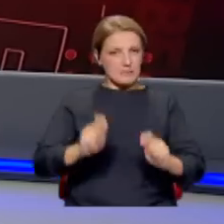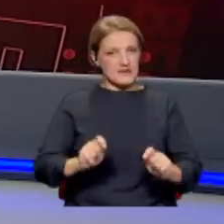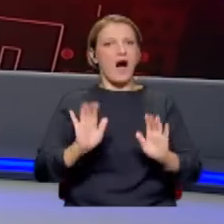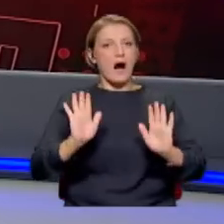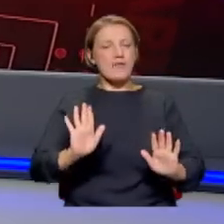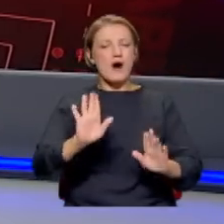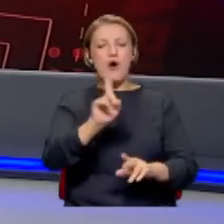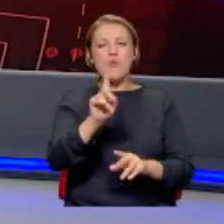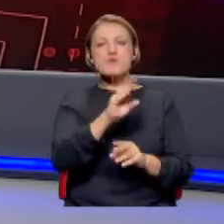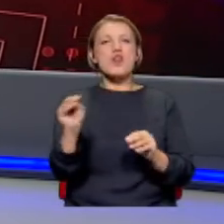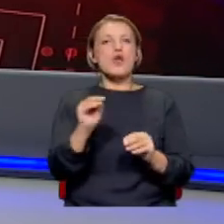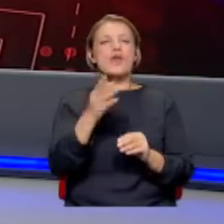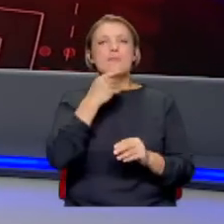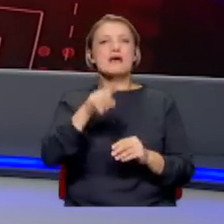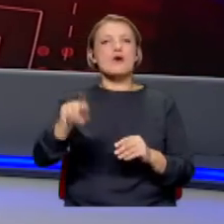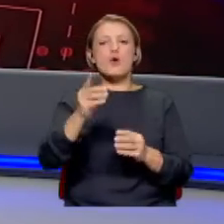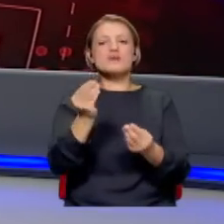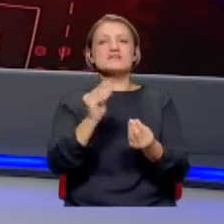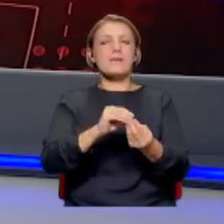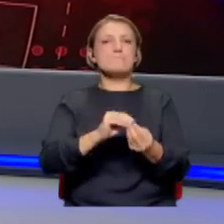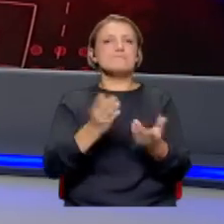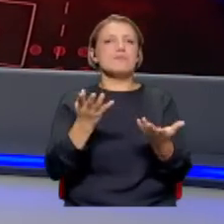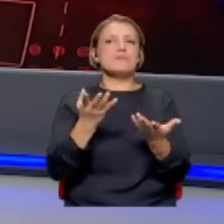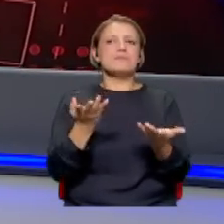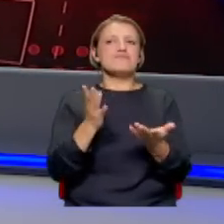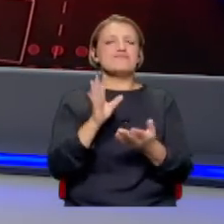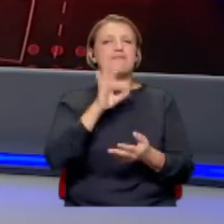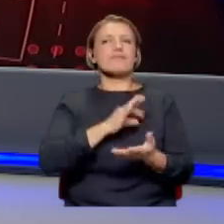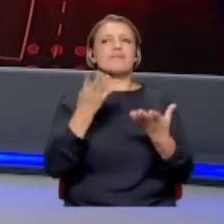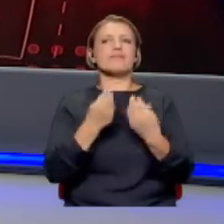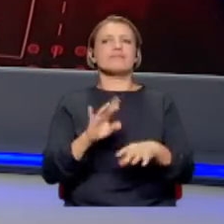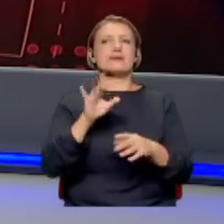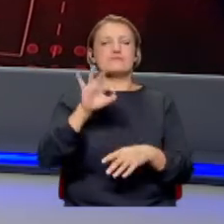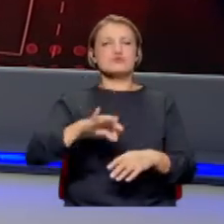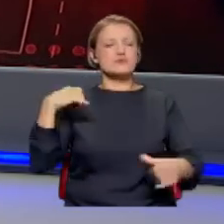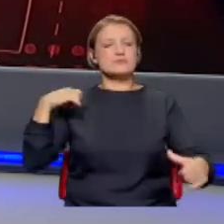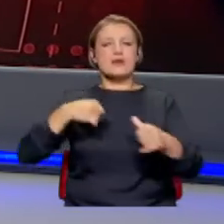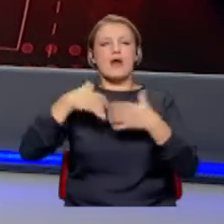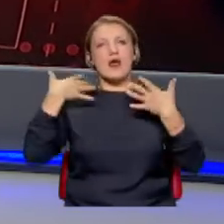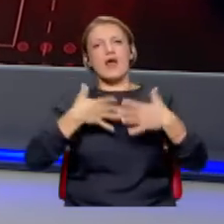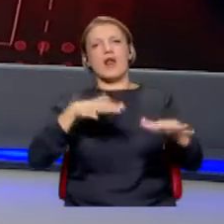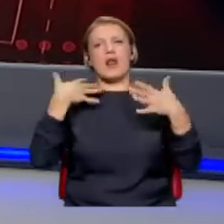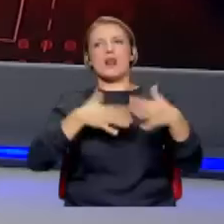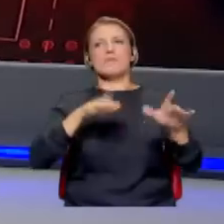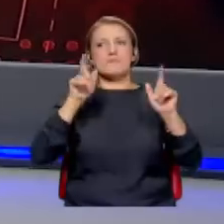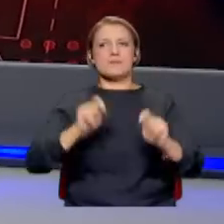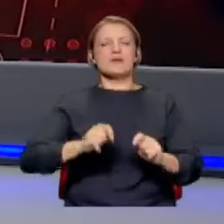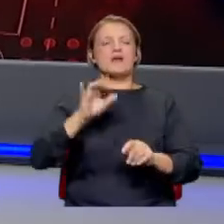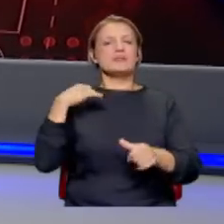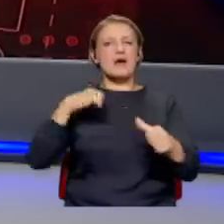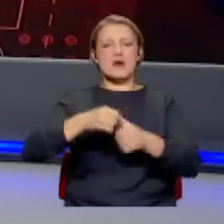Yaptı, ama 10 milyon emekliyi o zam etkilemedi. Ve emekliler bugün tekrar eylem yaptılar. Tekrar sokağa